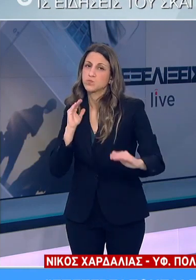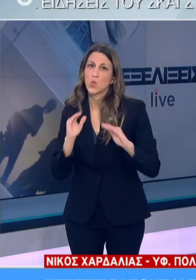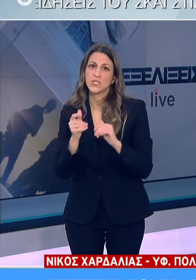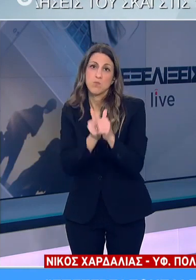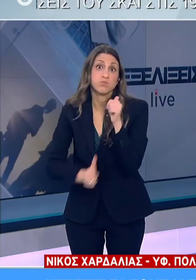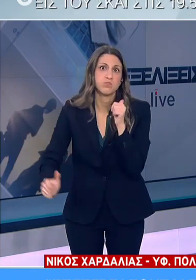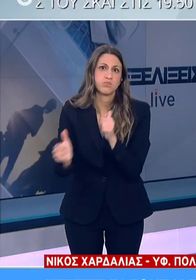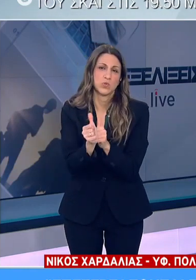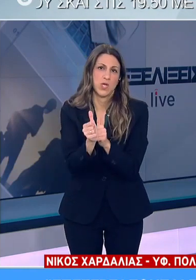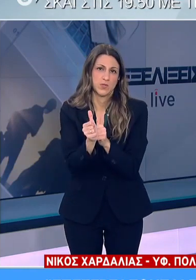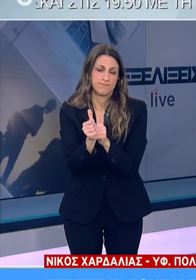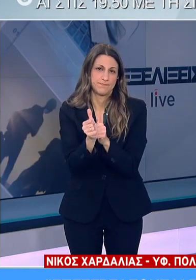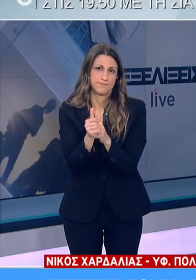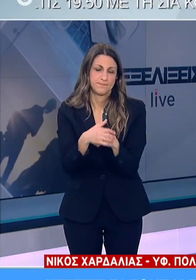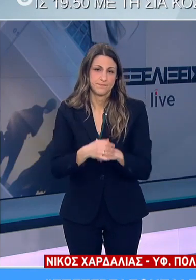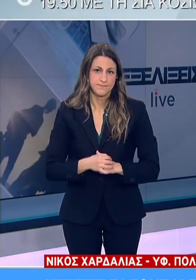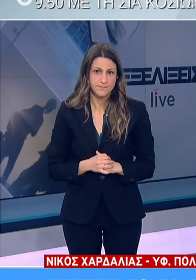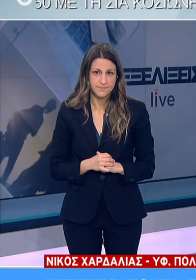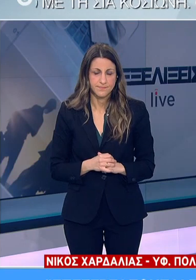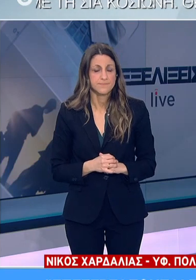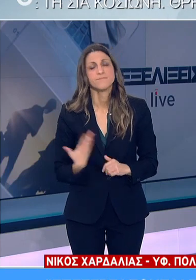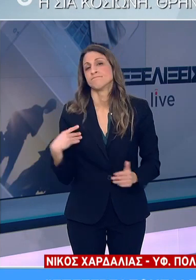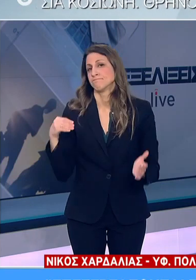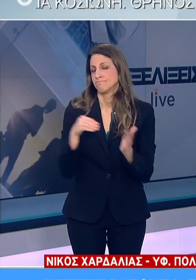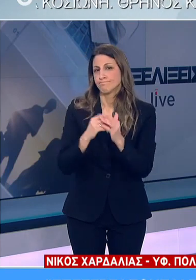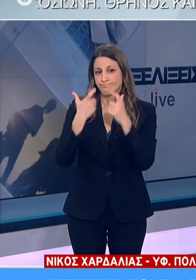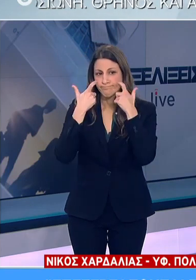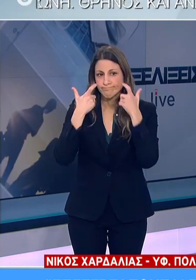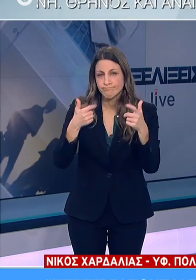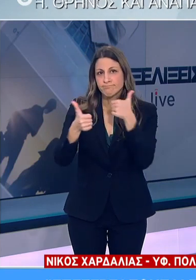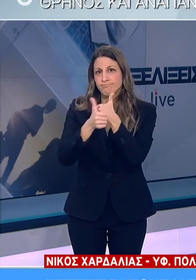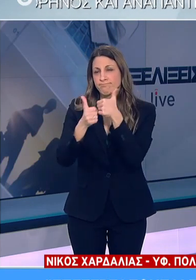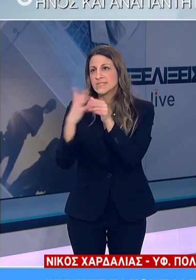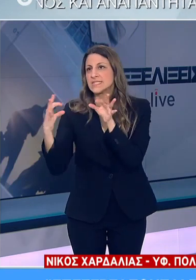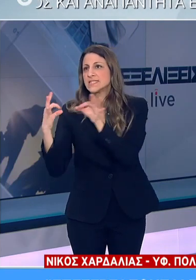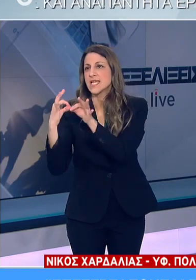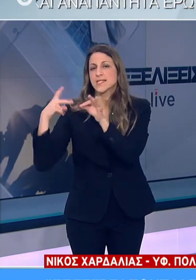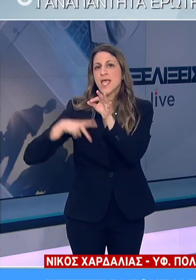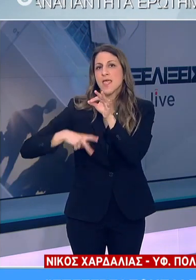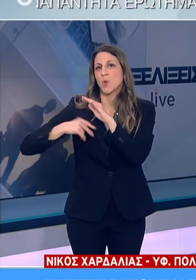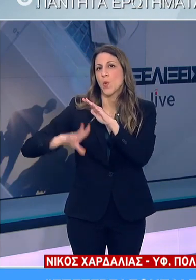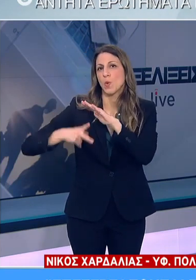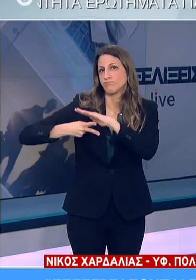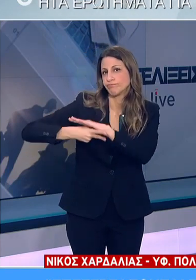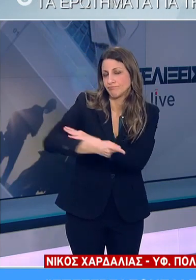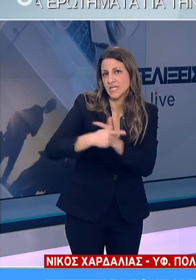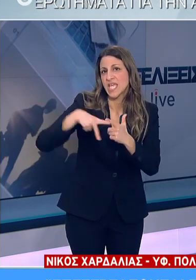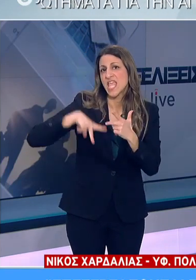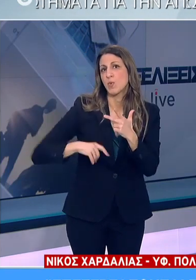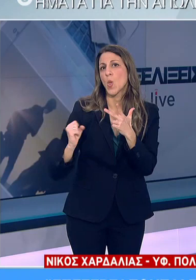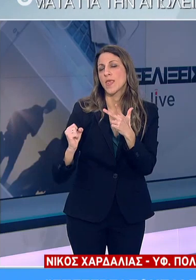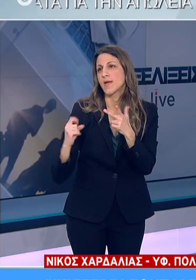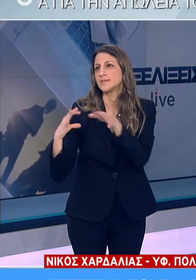εκτεταμένη. Από εκεί και πέρα παρακολουθούμε σε συνεργασία με το Υπουργείο Μετανάστευσης και το Υπουργείο Υγείας τα